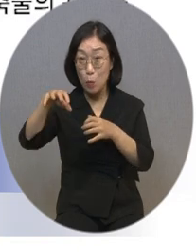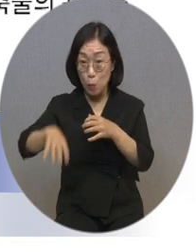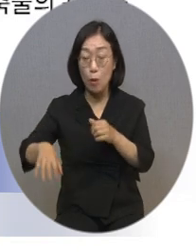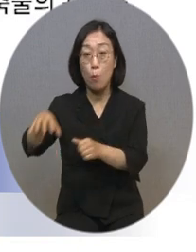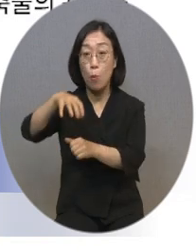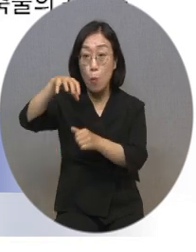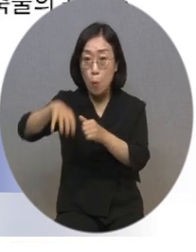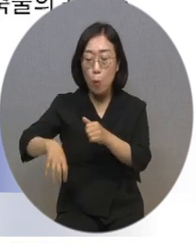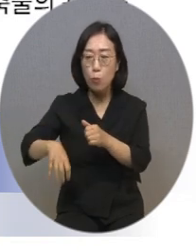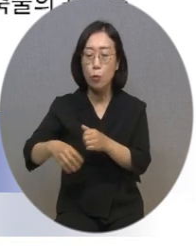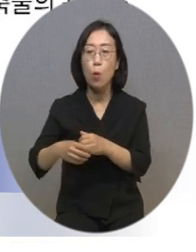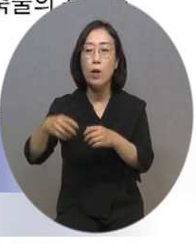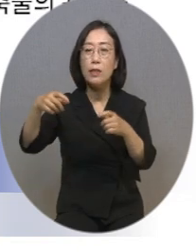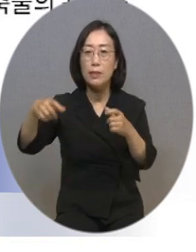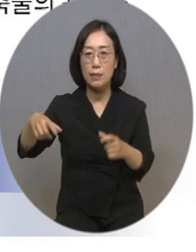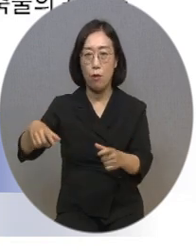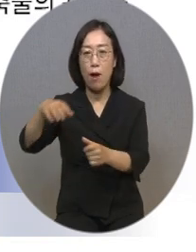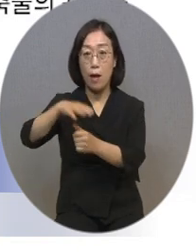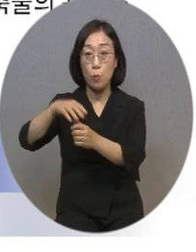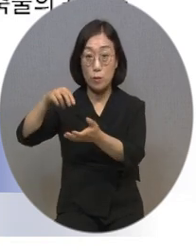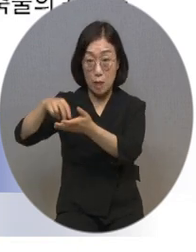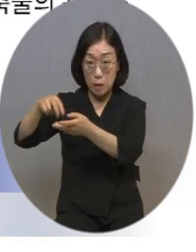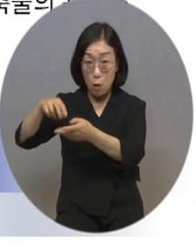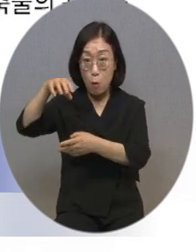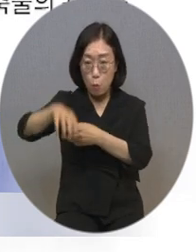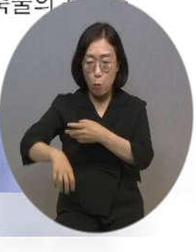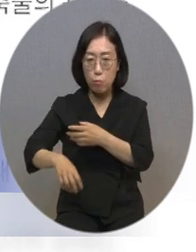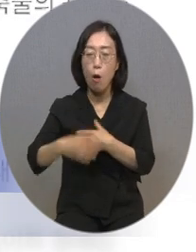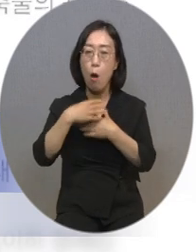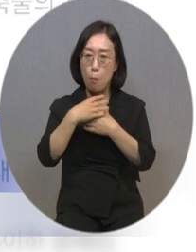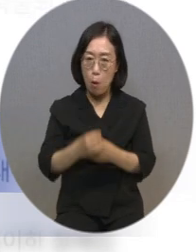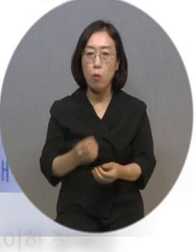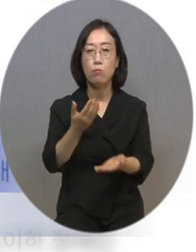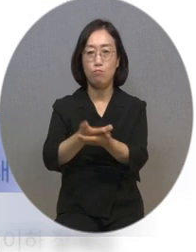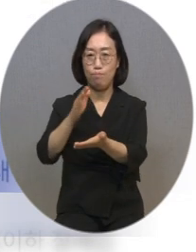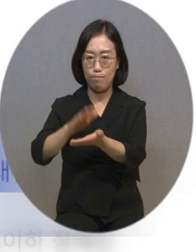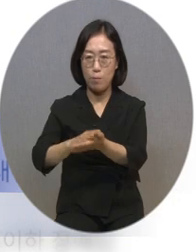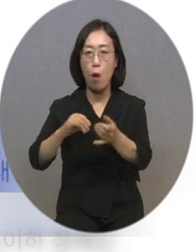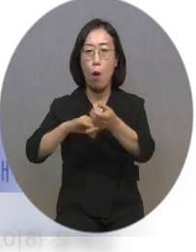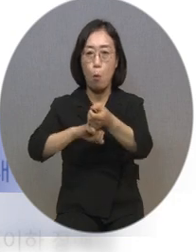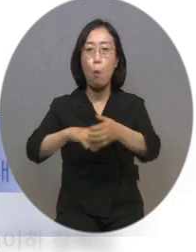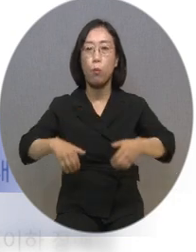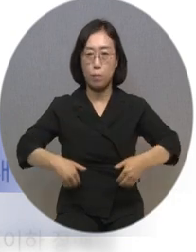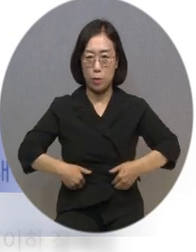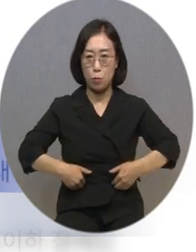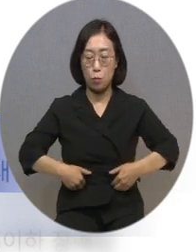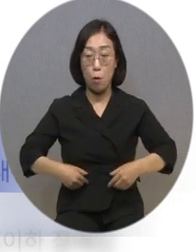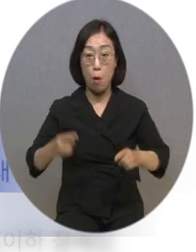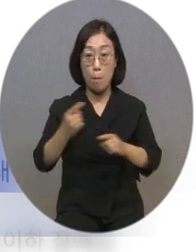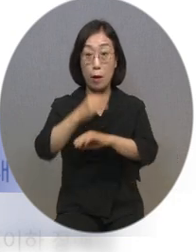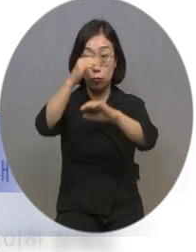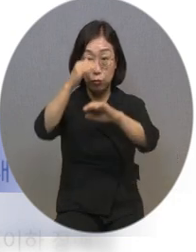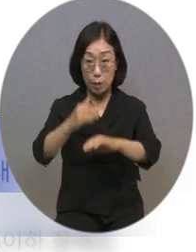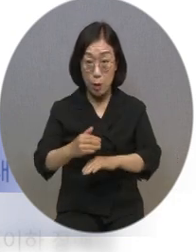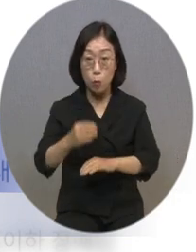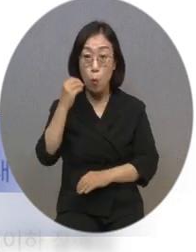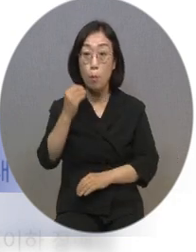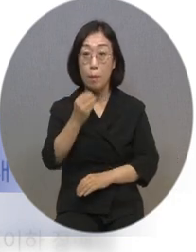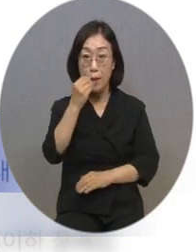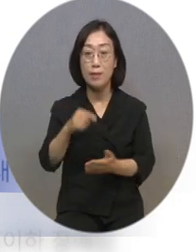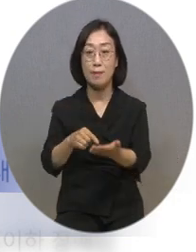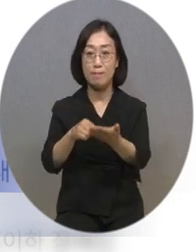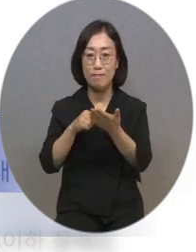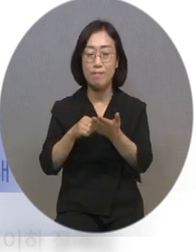면적 기준이 폐지됨에 따라 편의 시설을 의무 설치해야 합니다 개정안에 대한 자세한 내용은 보건복지부 홈페이지에서